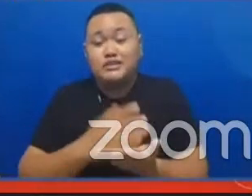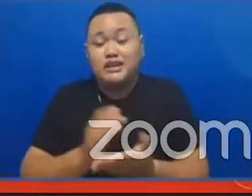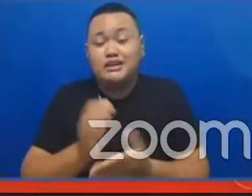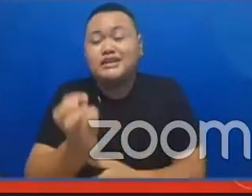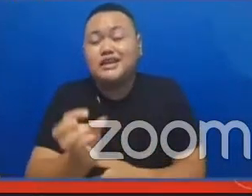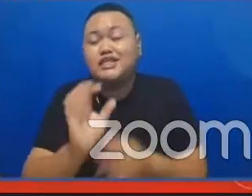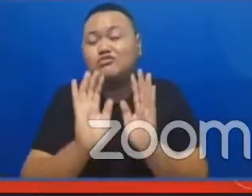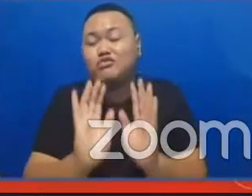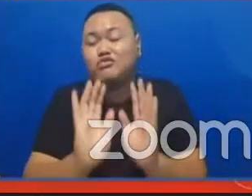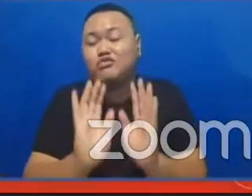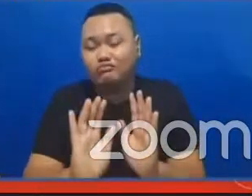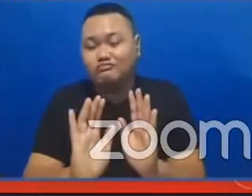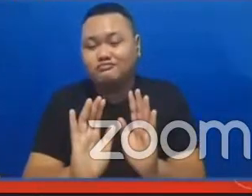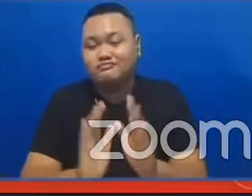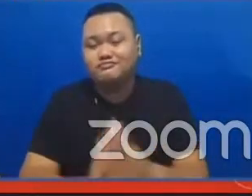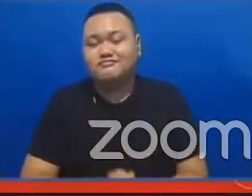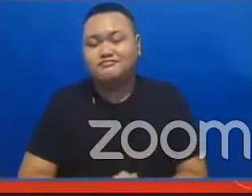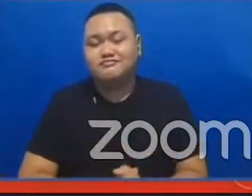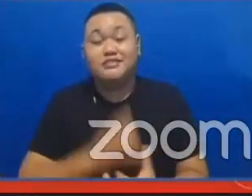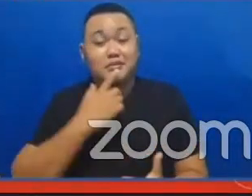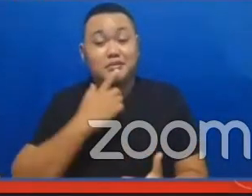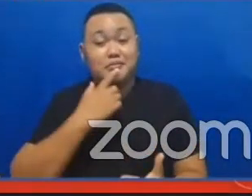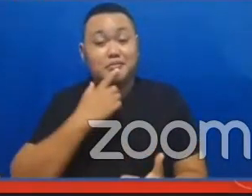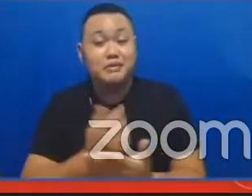ada gambaran kepada Bapak Ibu semua.